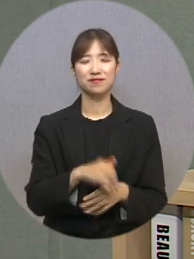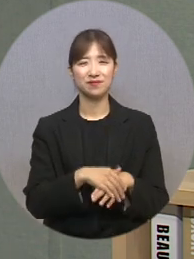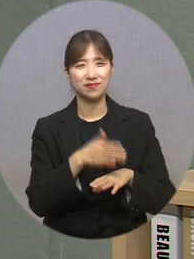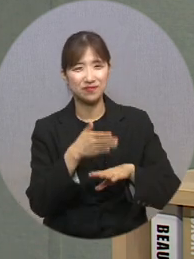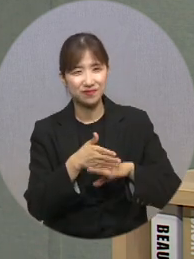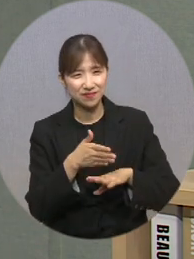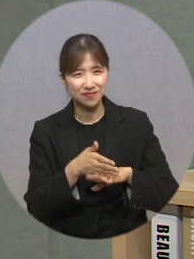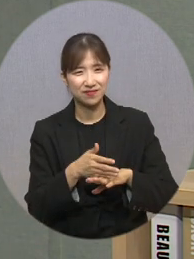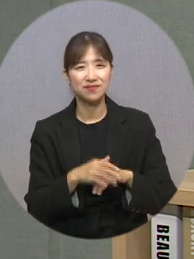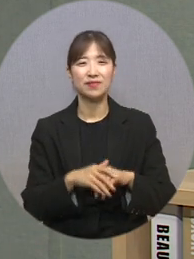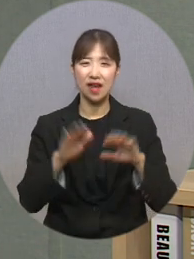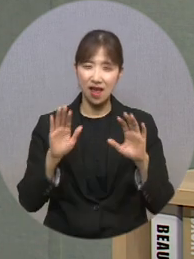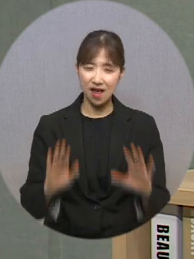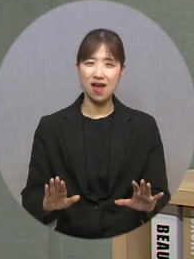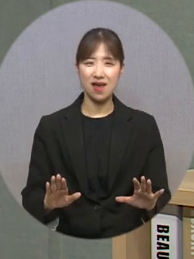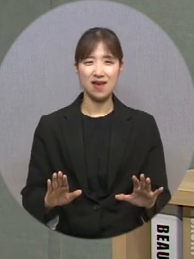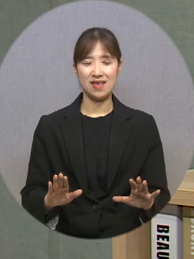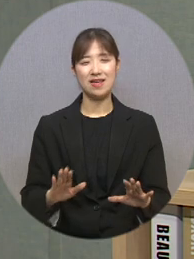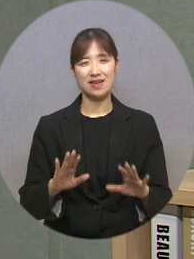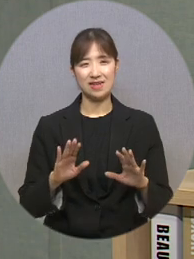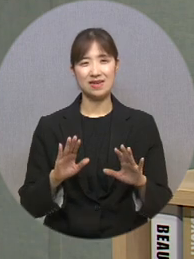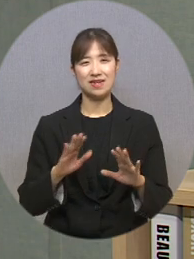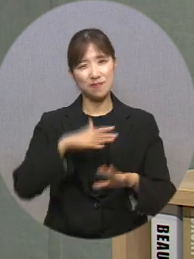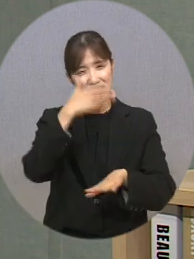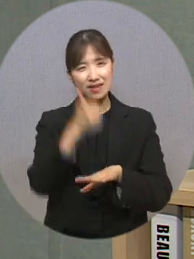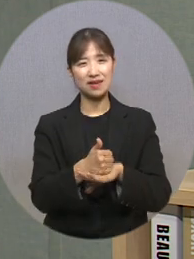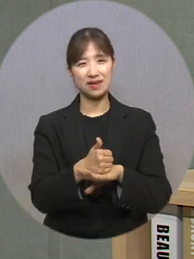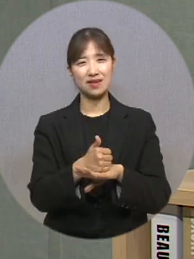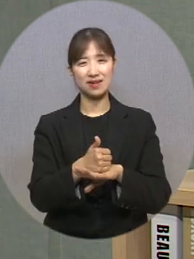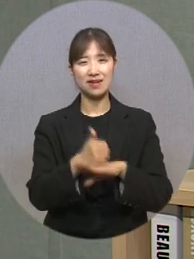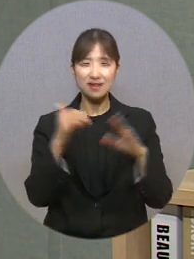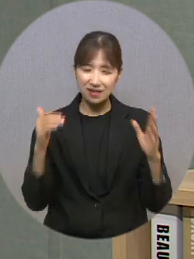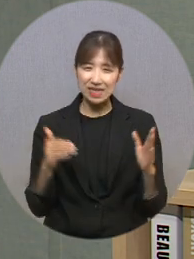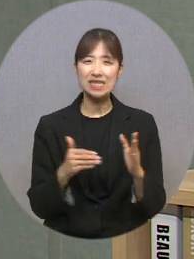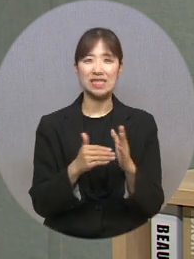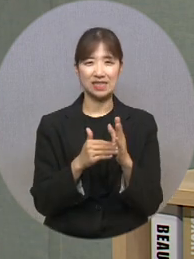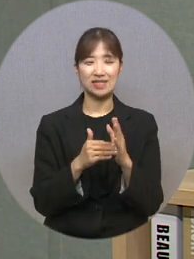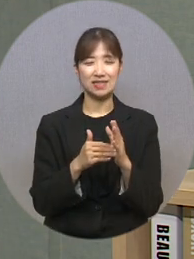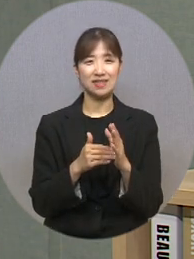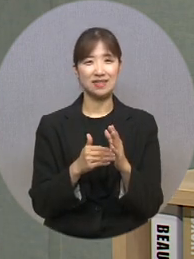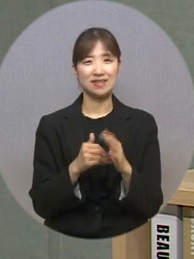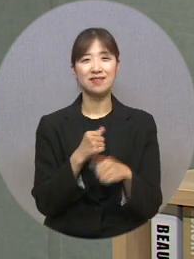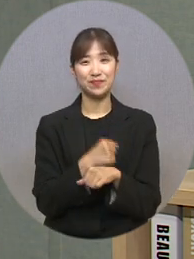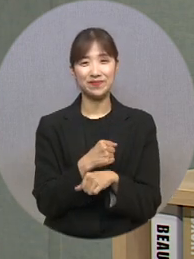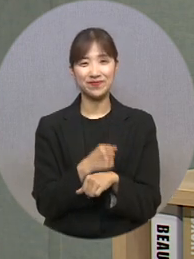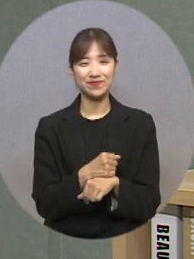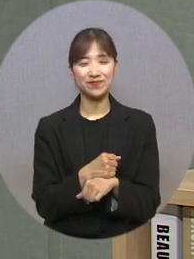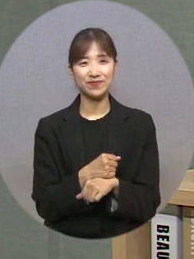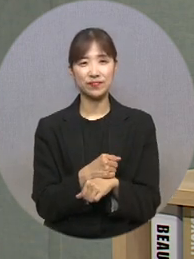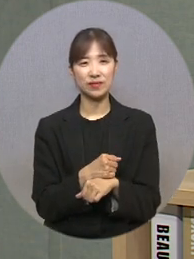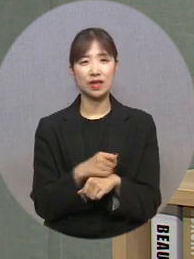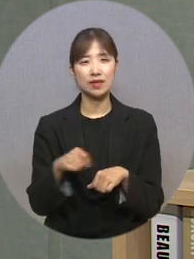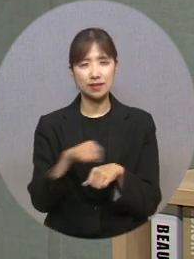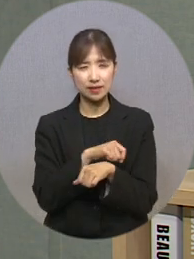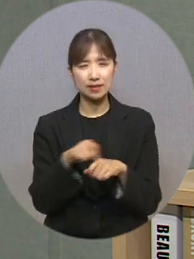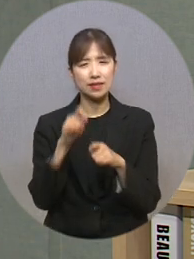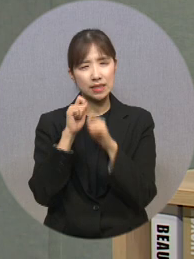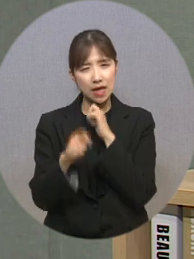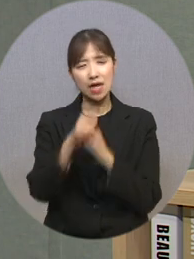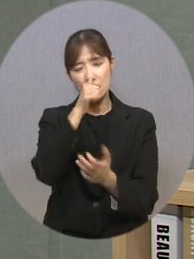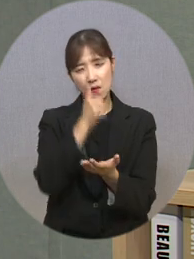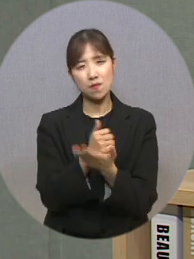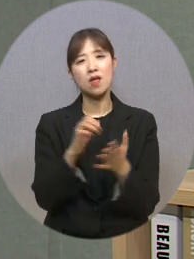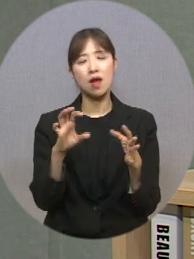이제 오늘 이 시간에 이제 마지막 좋은 말씀으로 이제 끝내야겠는데 특히 이제 사기